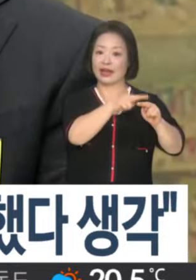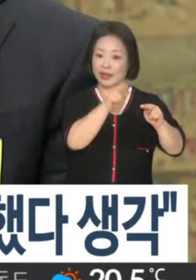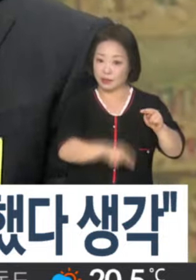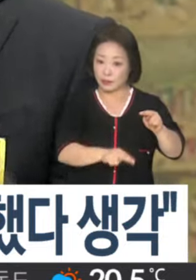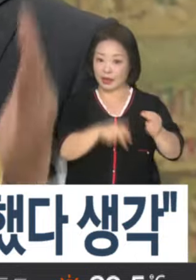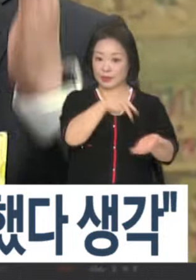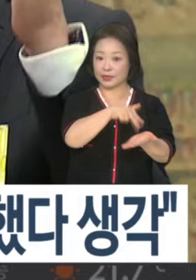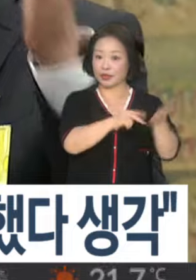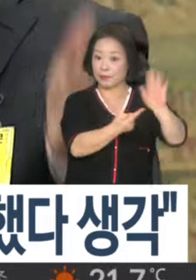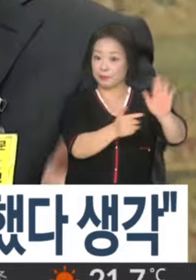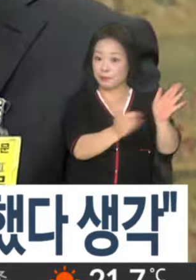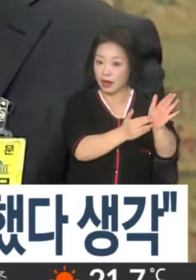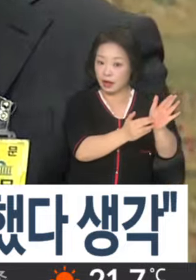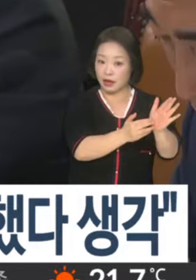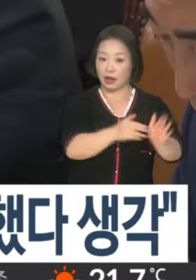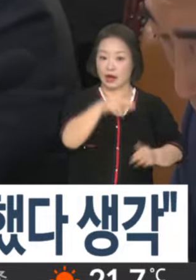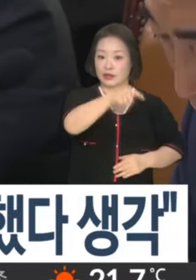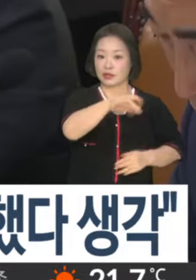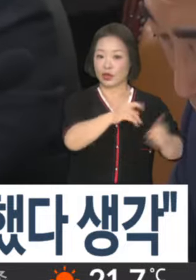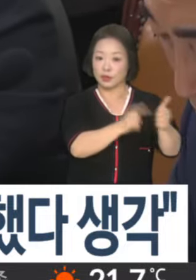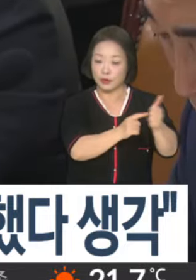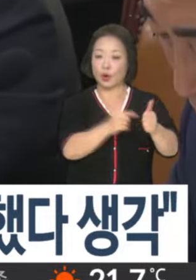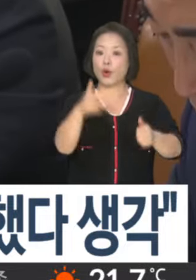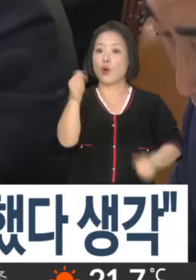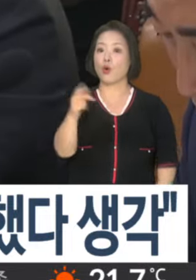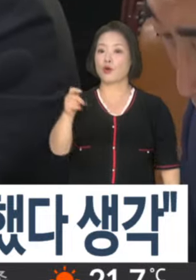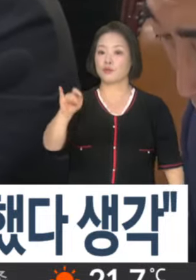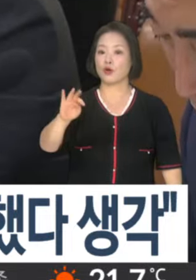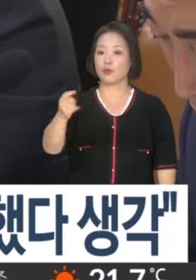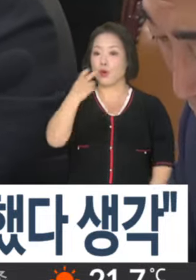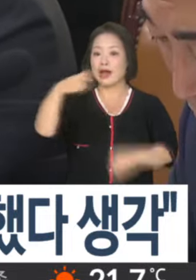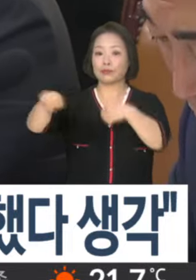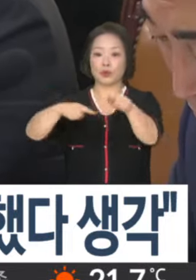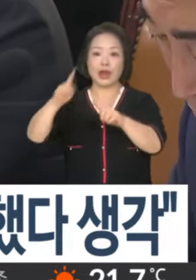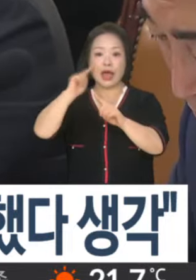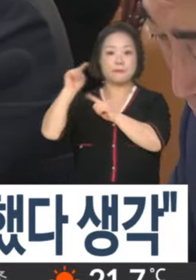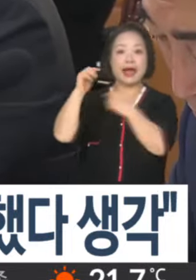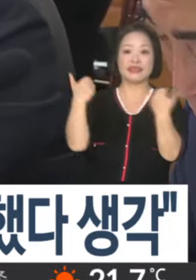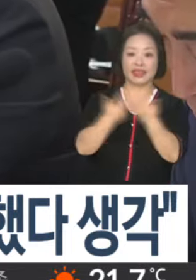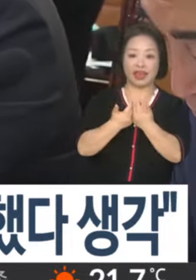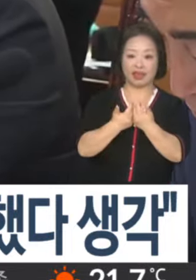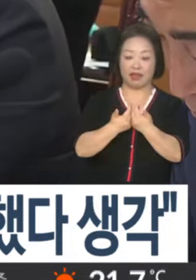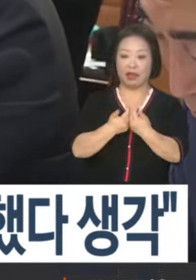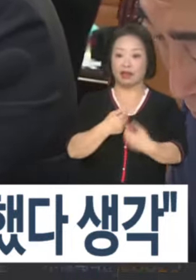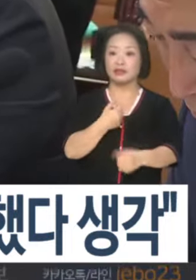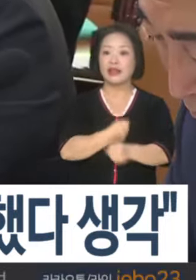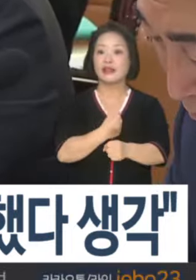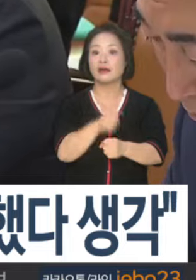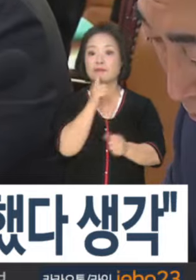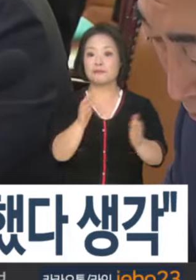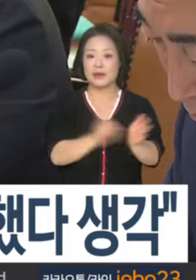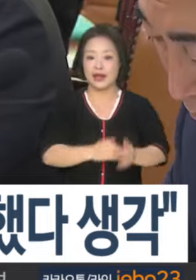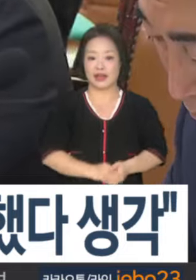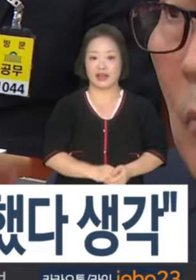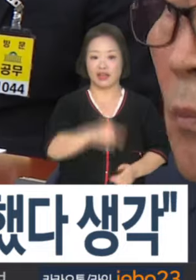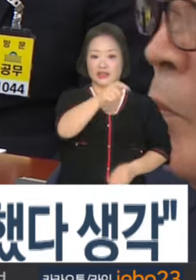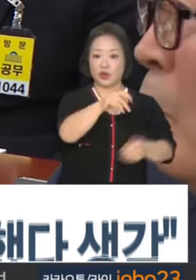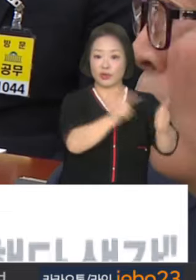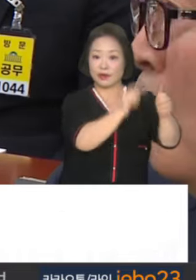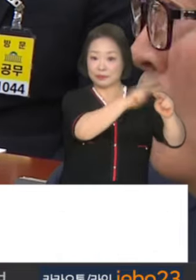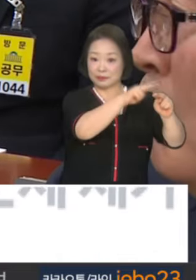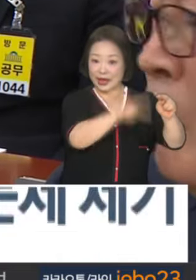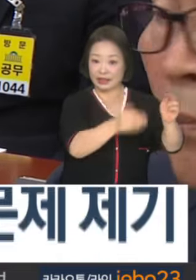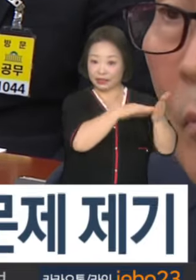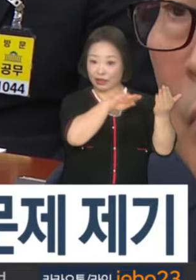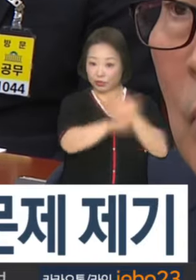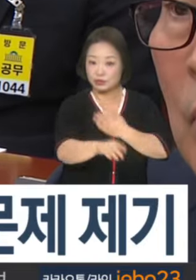배경을 설명했고 정 회장은 자신이 홍명보 감독을 반대한다고 생각했던 것 같다고 말했습니다. 정 위원장 사퇴 이후